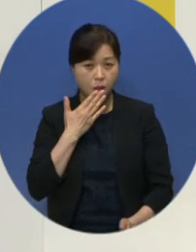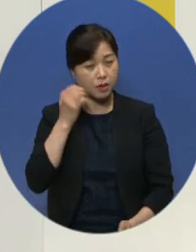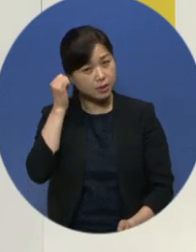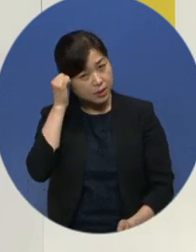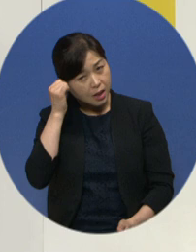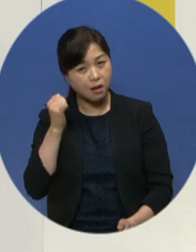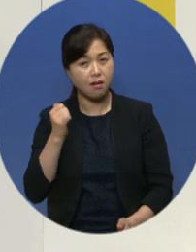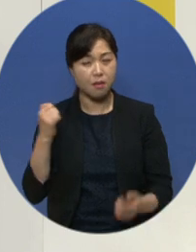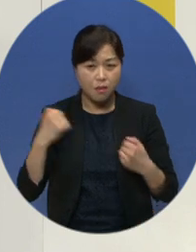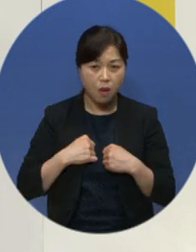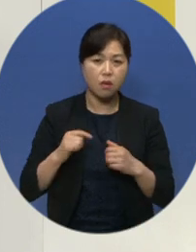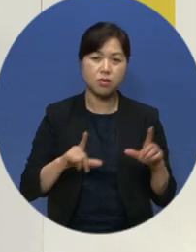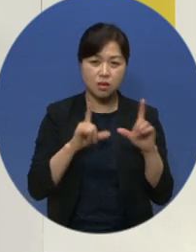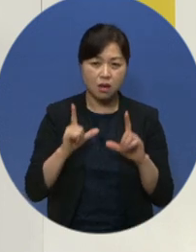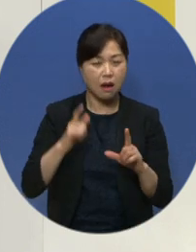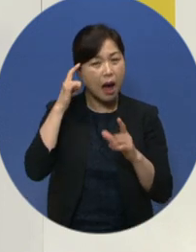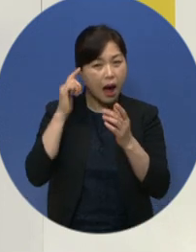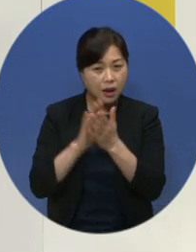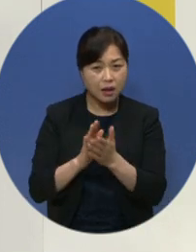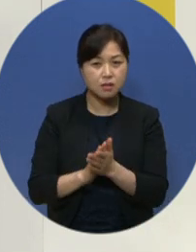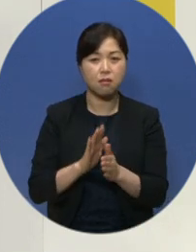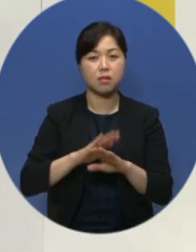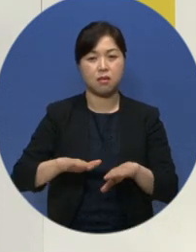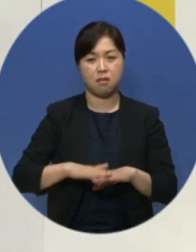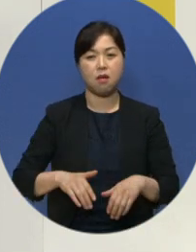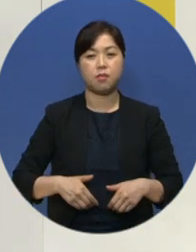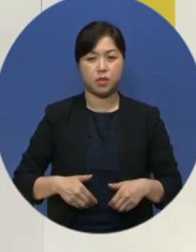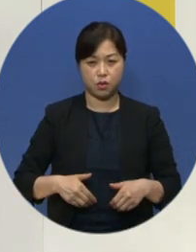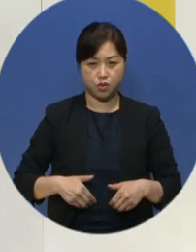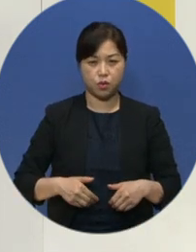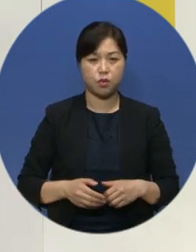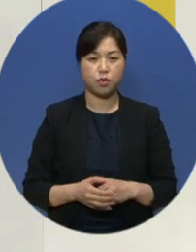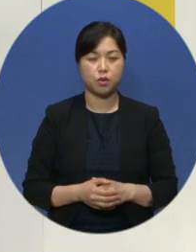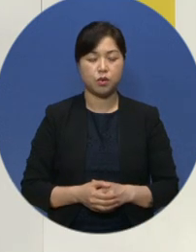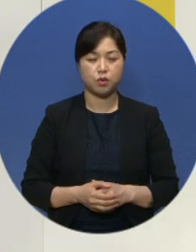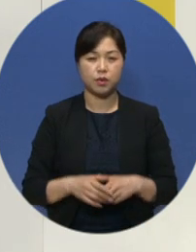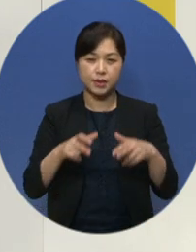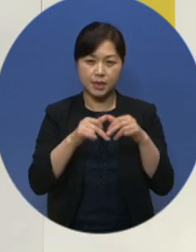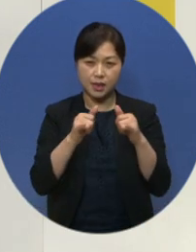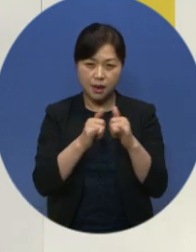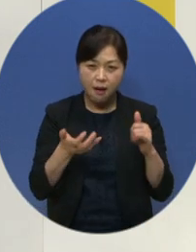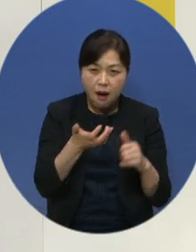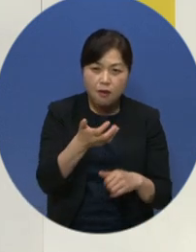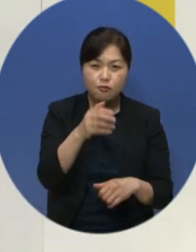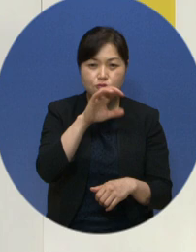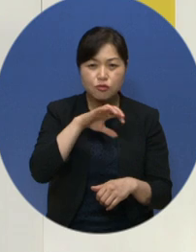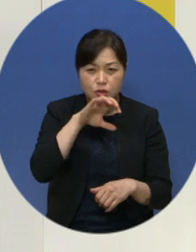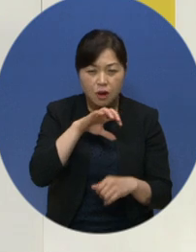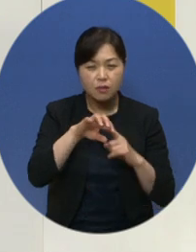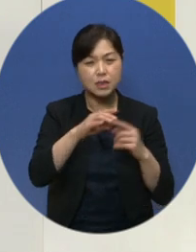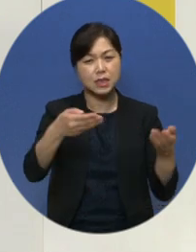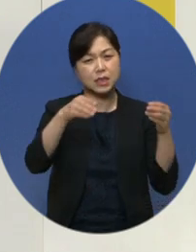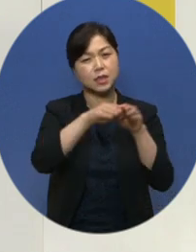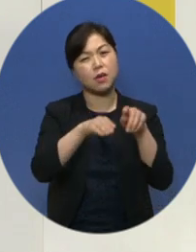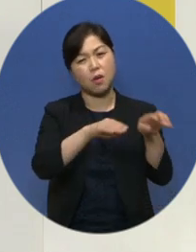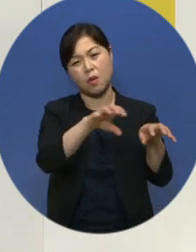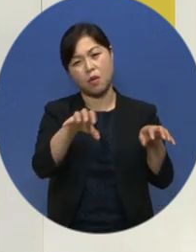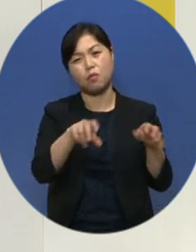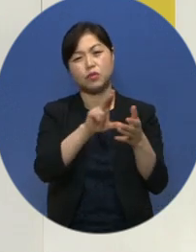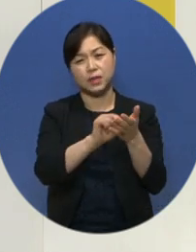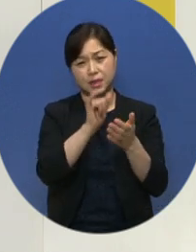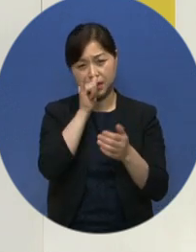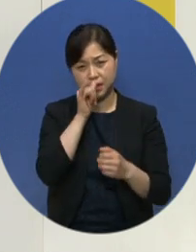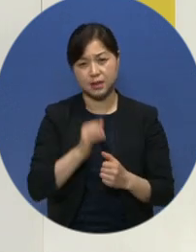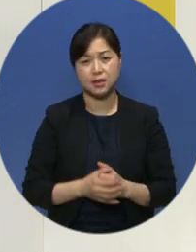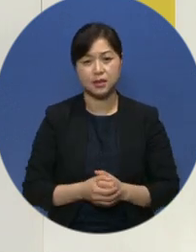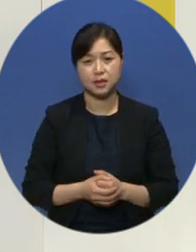본인들이 해야 되고 본인이 해야 되고 시설 문제 뭐 여러가지를 에 감당 안 했어 고체가 또 어려서 쪽에는